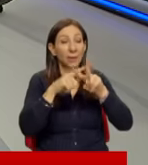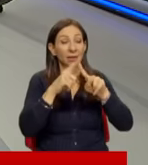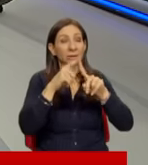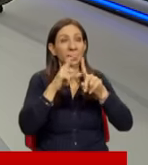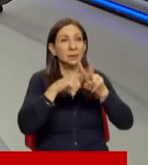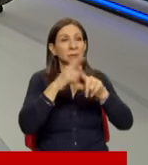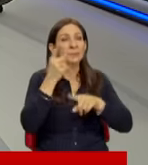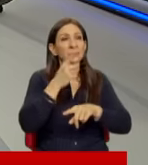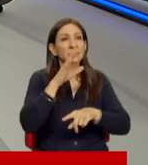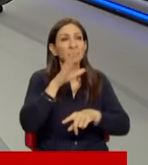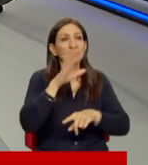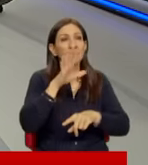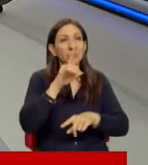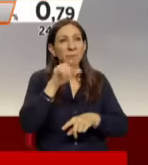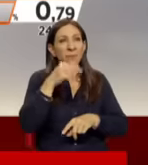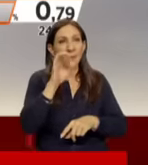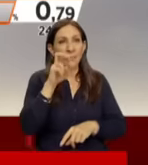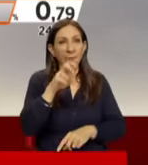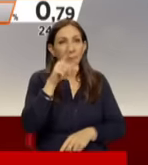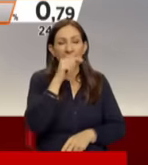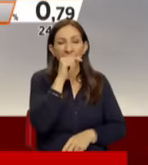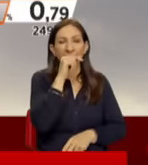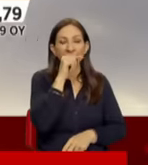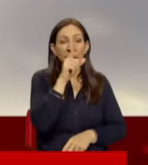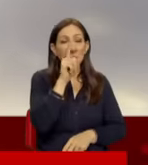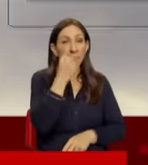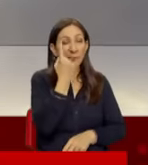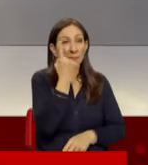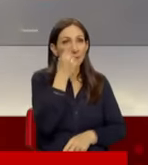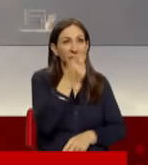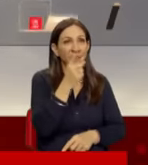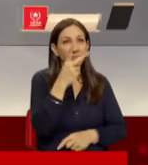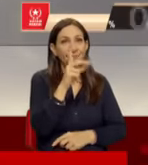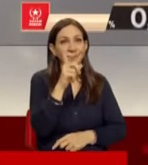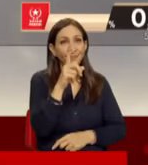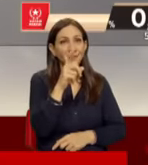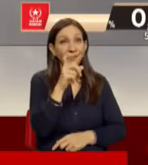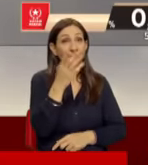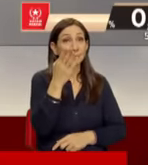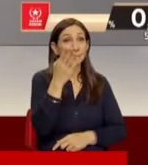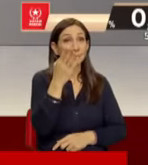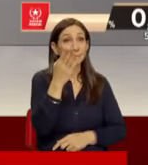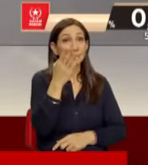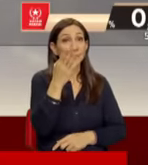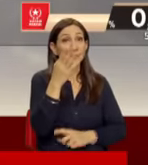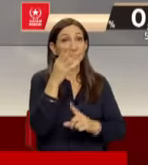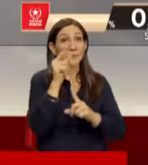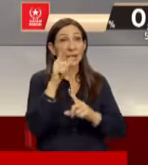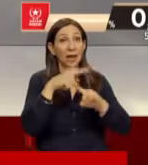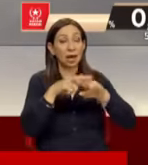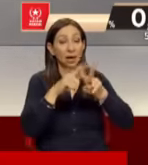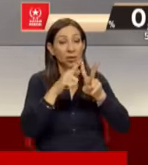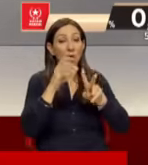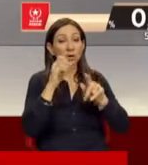%51,88. Şile'nin önceki seçimine de bakalım. Bu sürprizlerden bir tanesi. 2019 işte İlhan Ocaklı